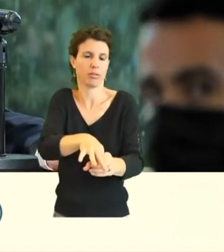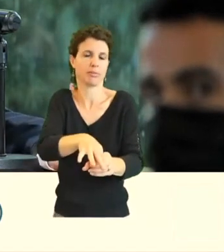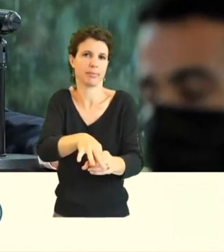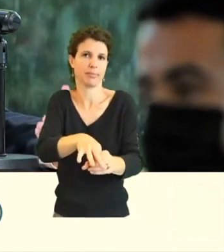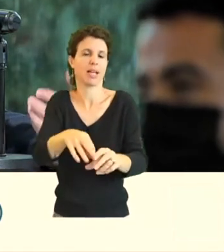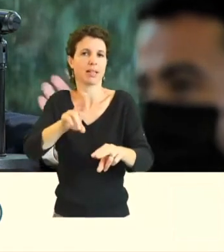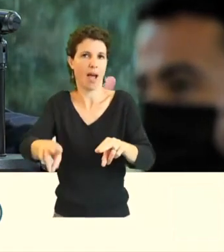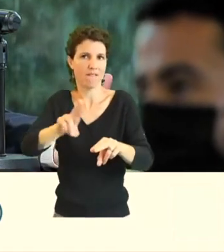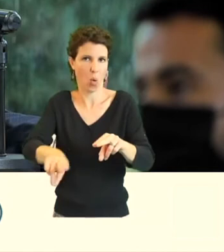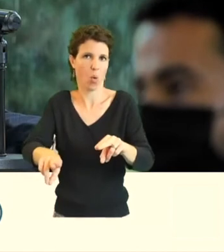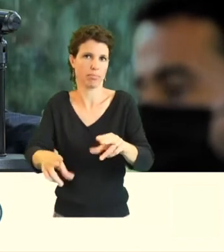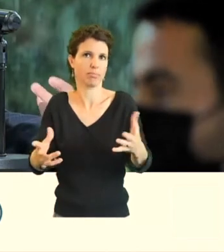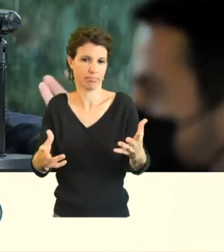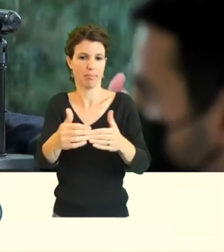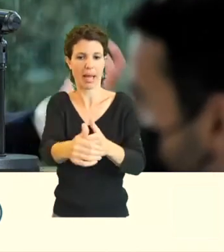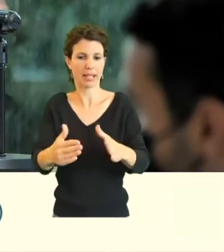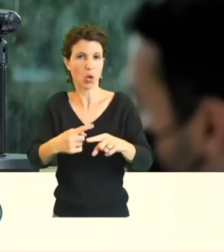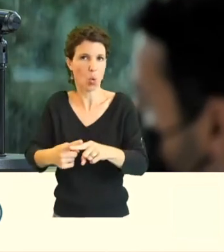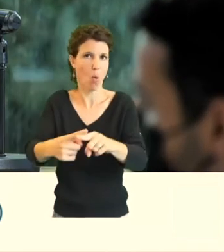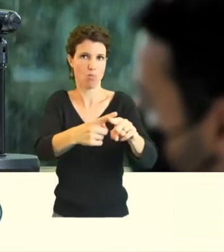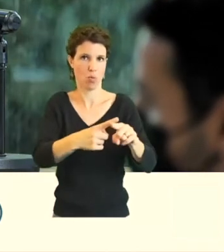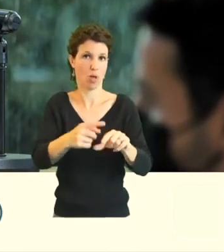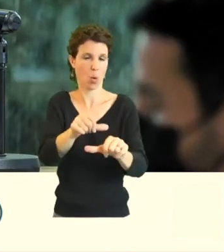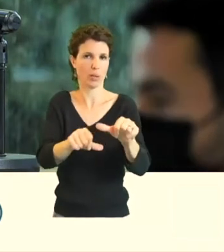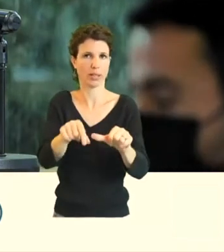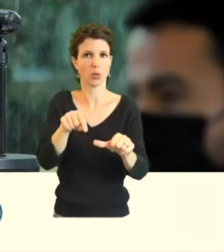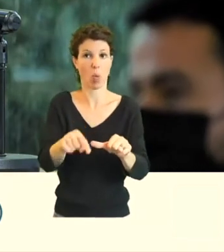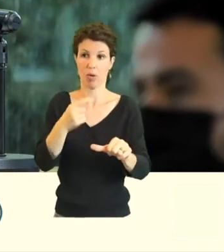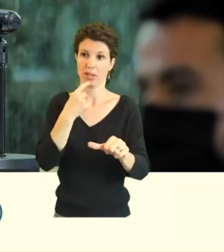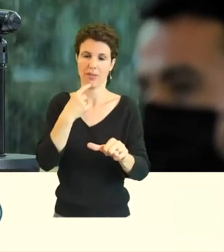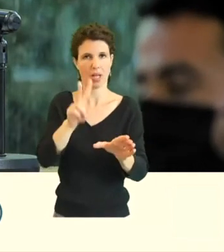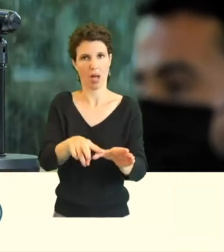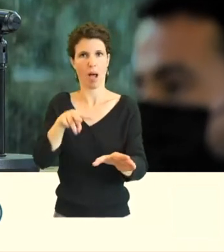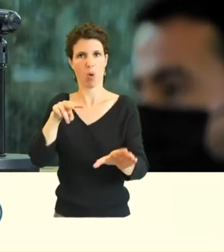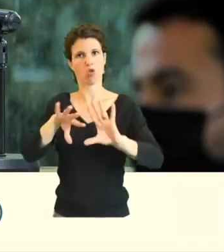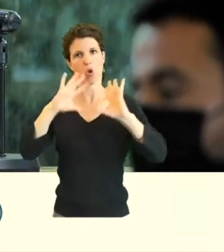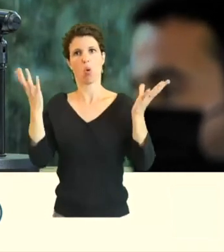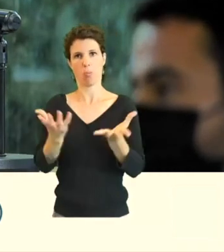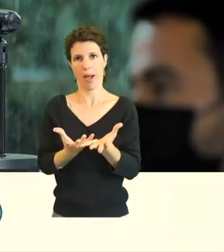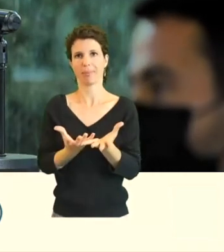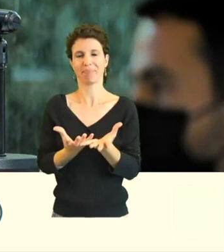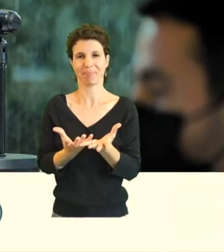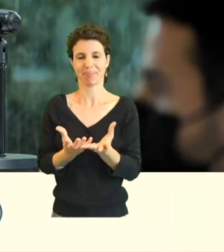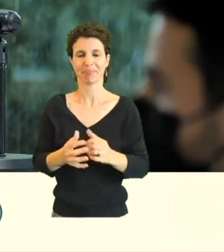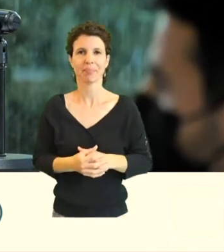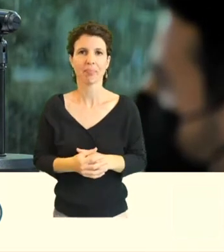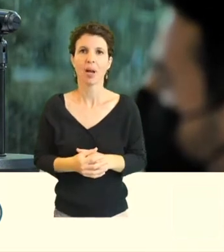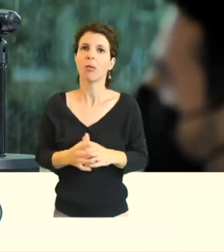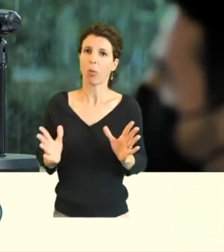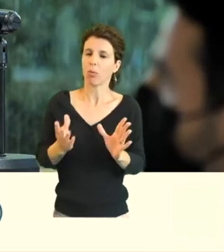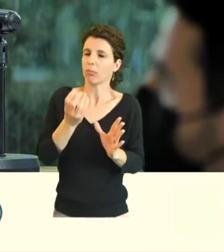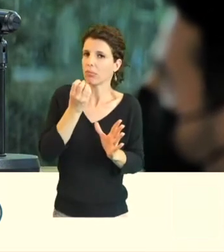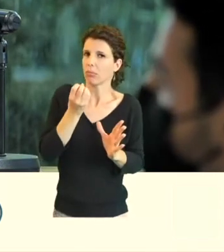communes. Donc, on est sur une approche véritablement globale. Après, on a bien compris, et merci de le